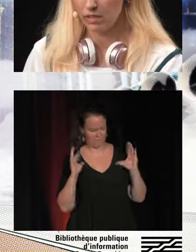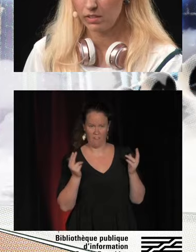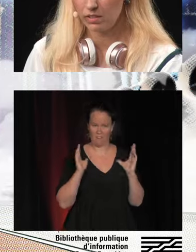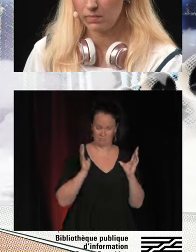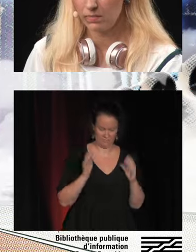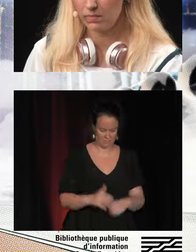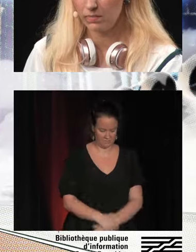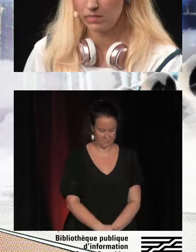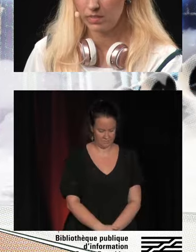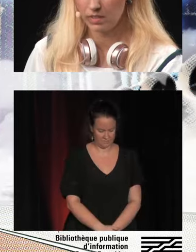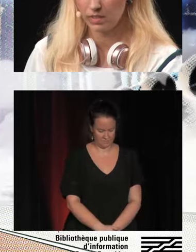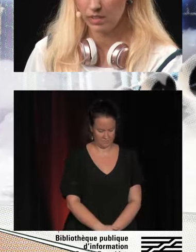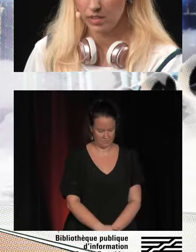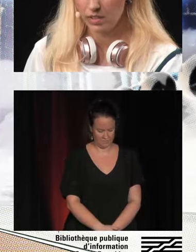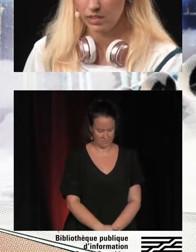On est bien.